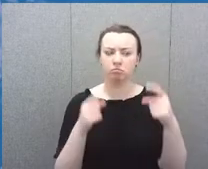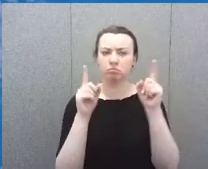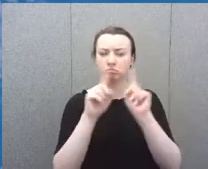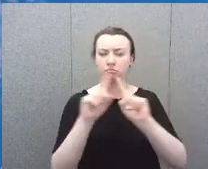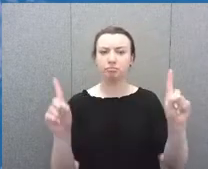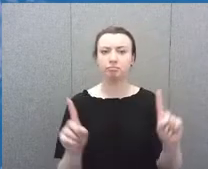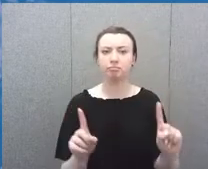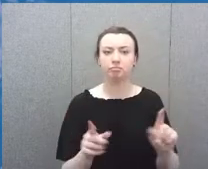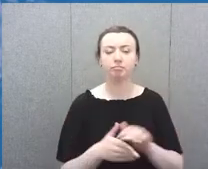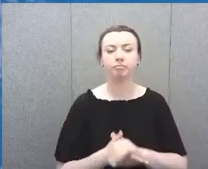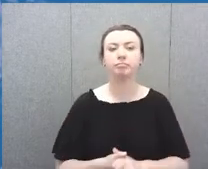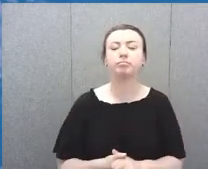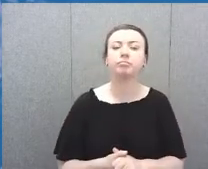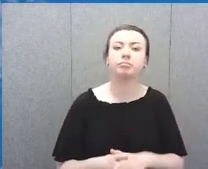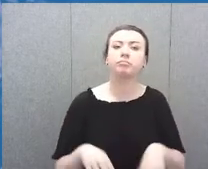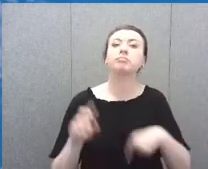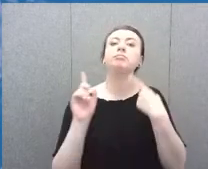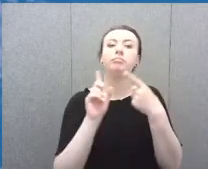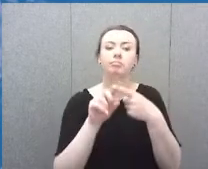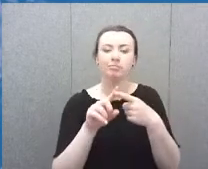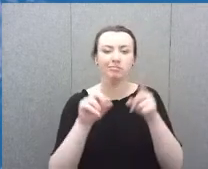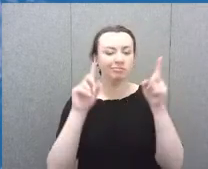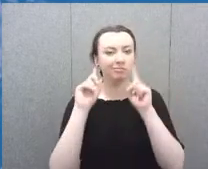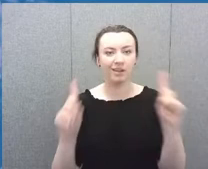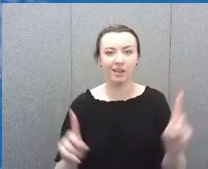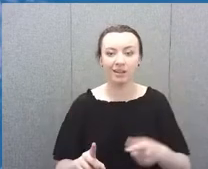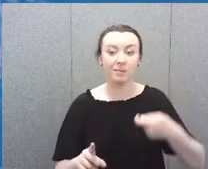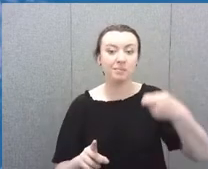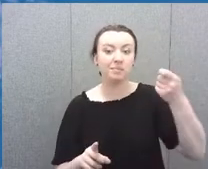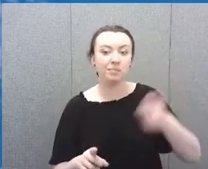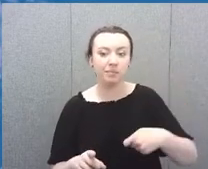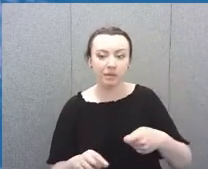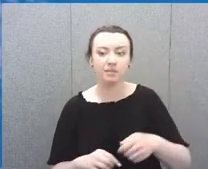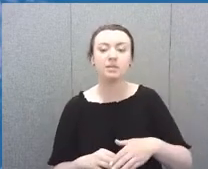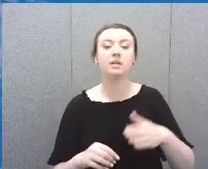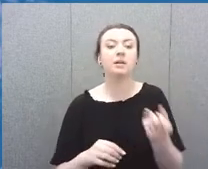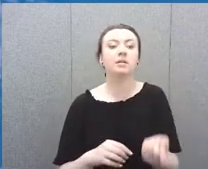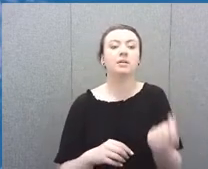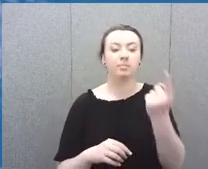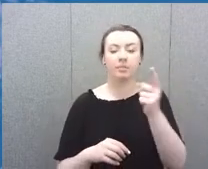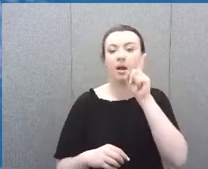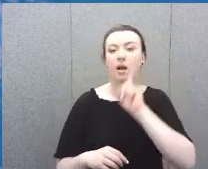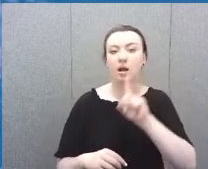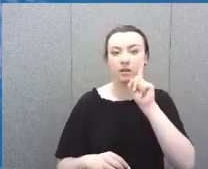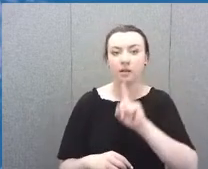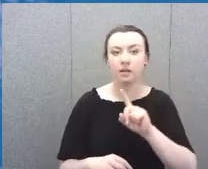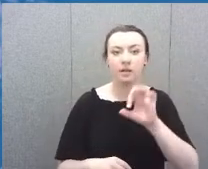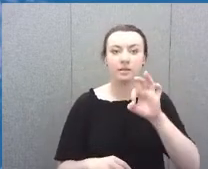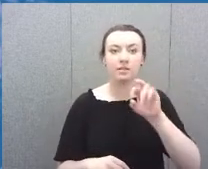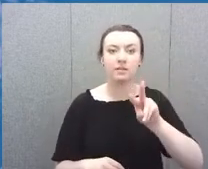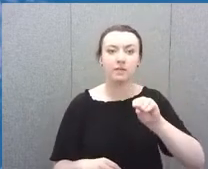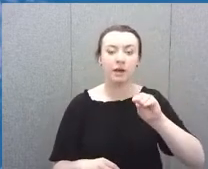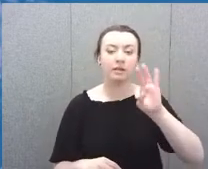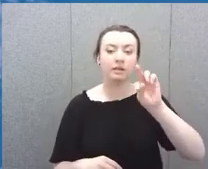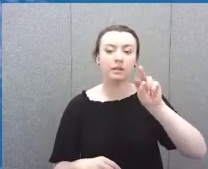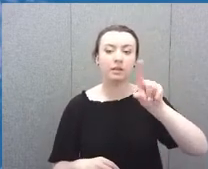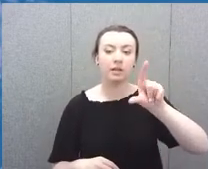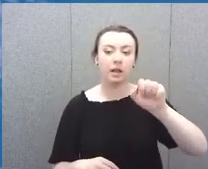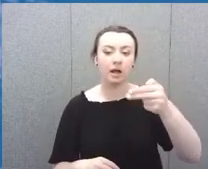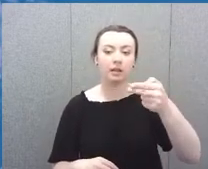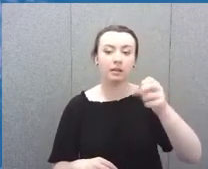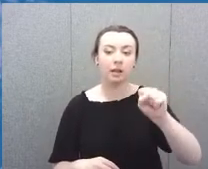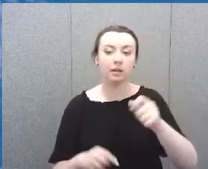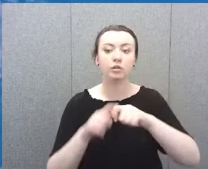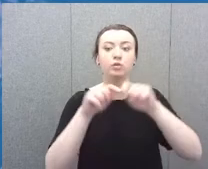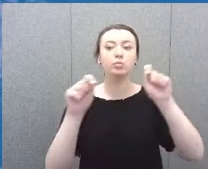и не характерно для нашей страны. Светлана Тихановская с самого начала называла себя техническим кандидатом.